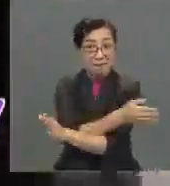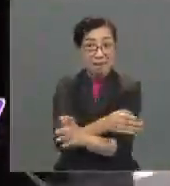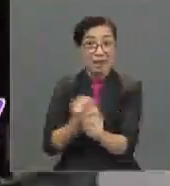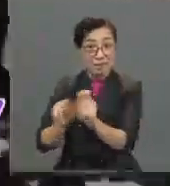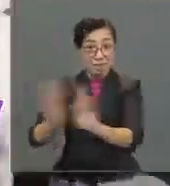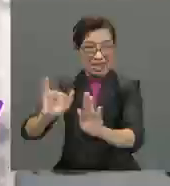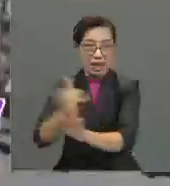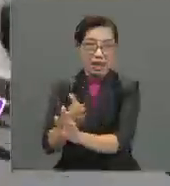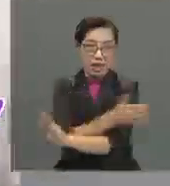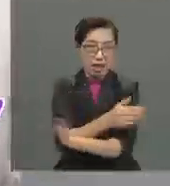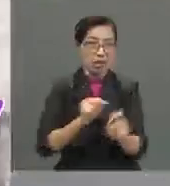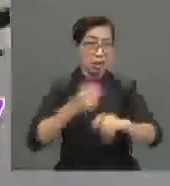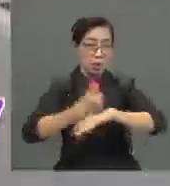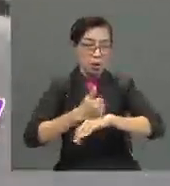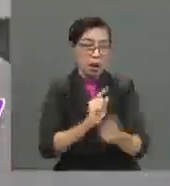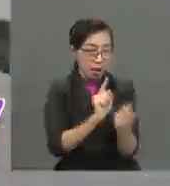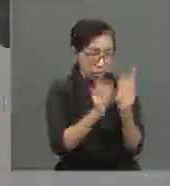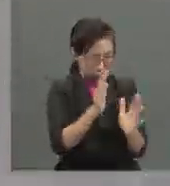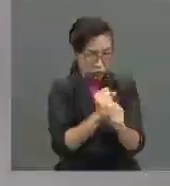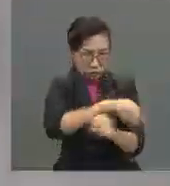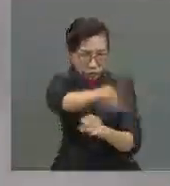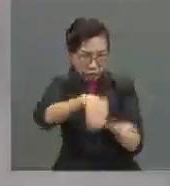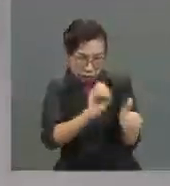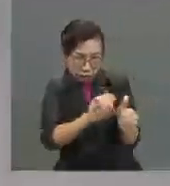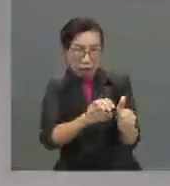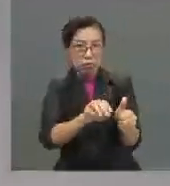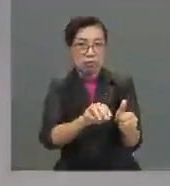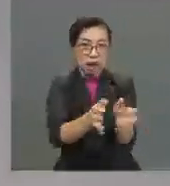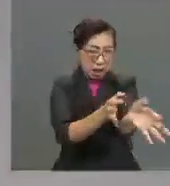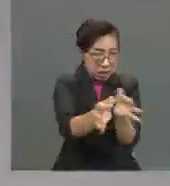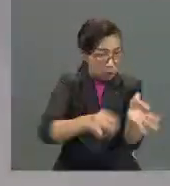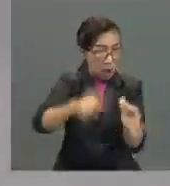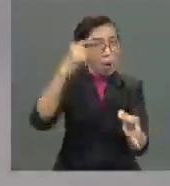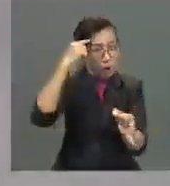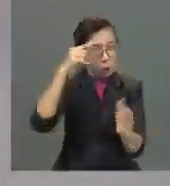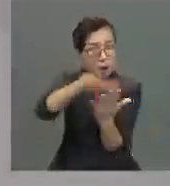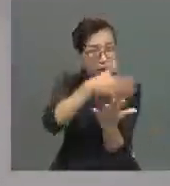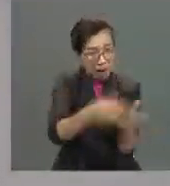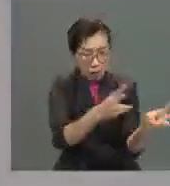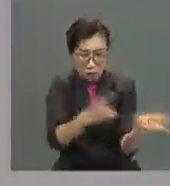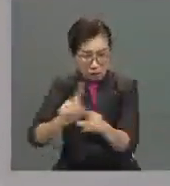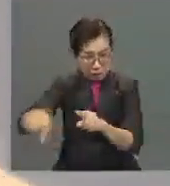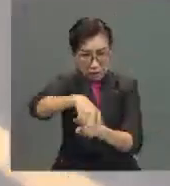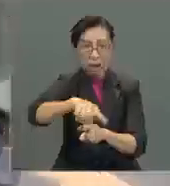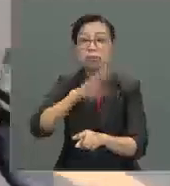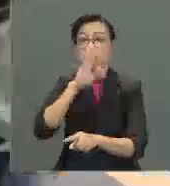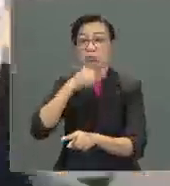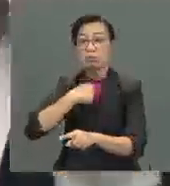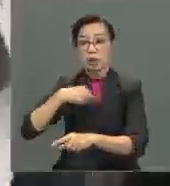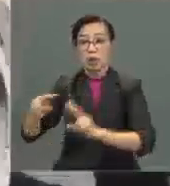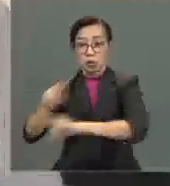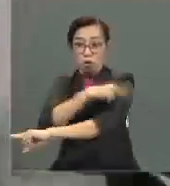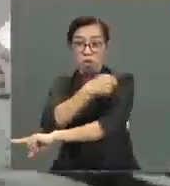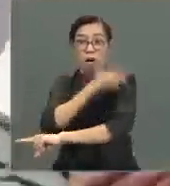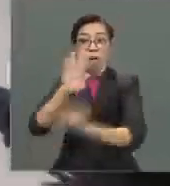ได้เข้าไปทำความเข้าใจกับเจ้าหน้าที่ทุกฝ่ายเกี่ยวกับมาตรการต่างๆโดยเน้นย้ำให้มีการปฏิบัติตามคำแนะนำของสาธาร